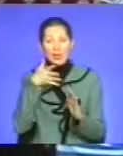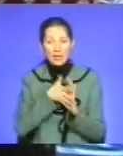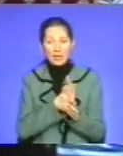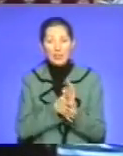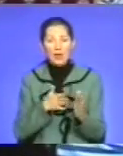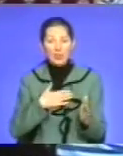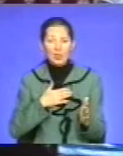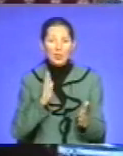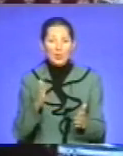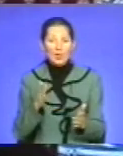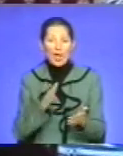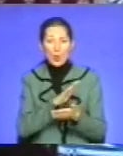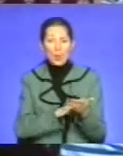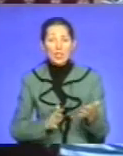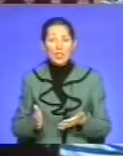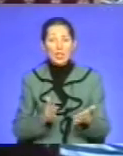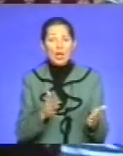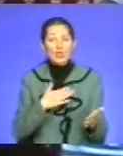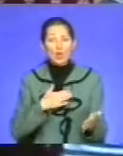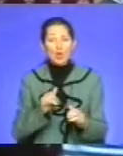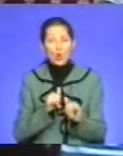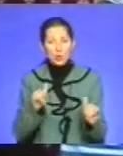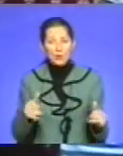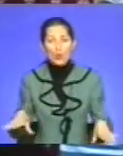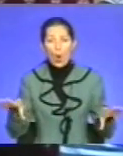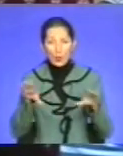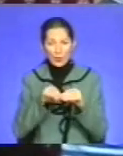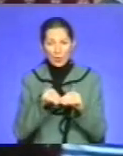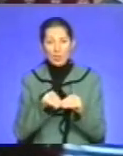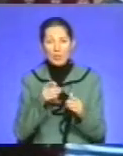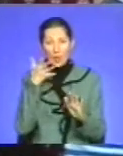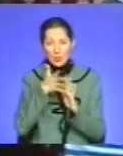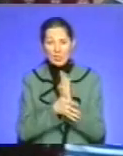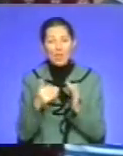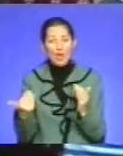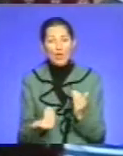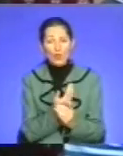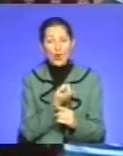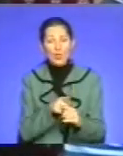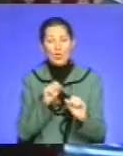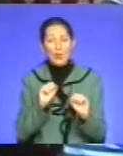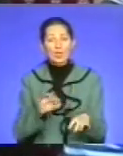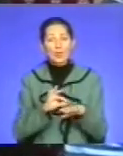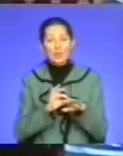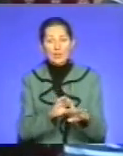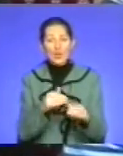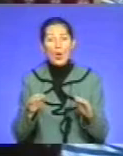до нашого розвитку, до об'єднання і пізнання нового. І це може призвести до підвищення